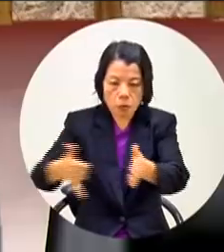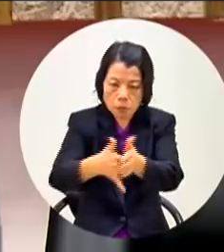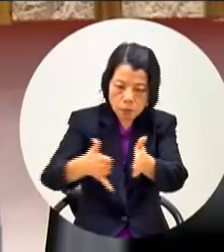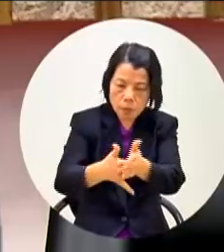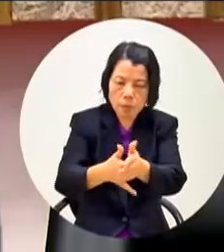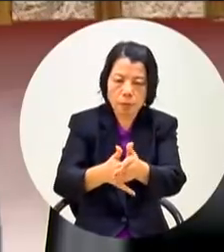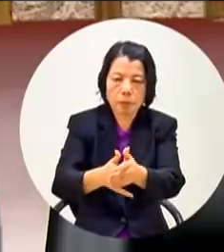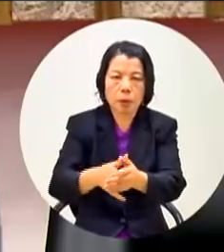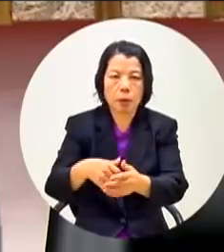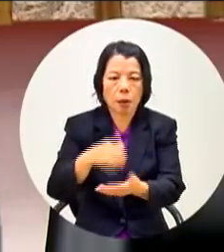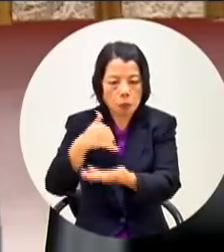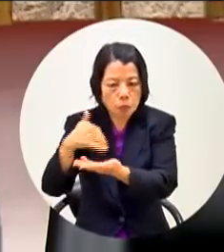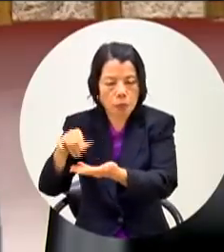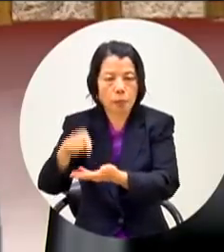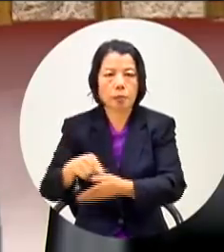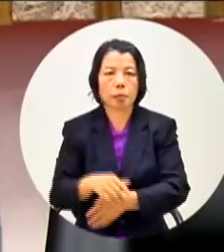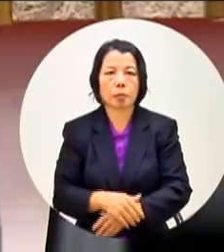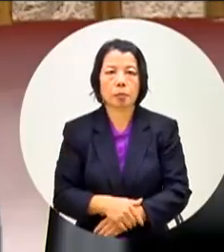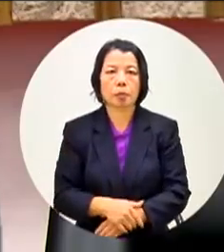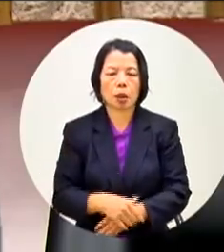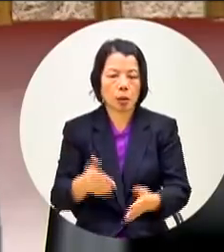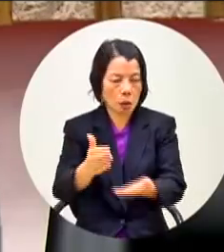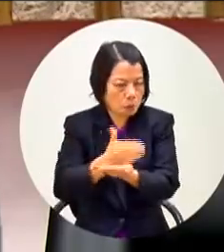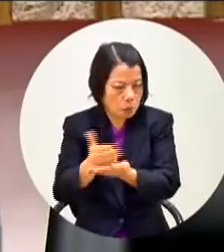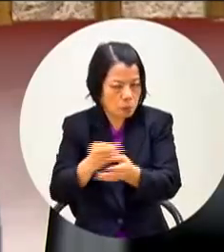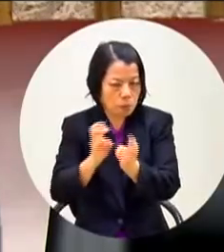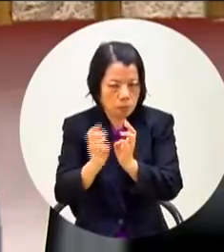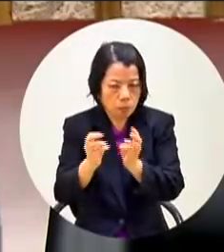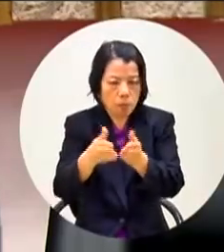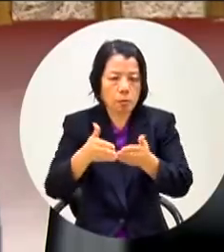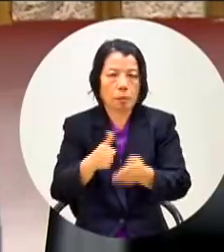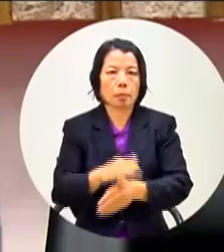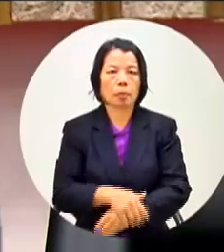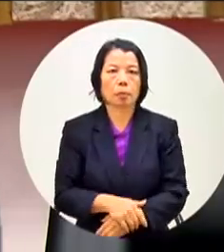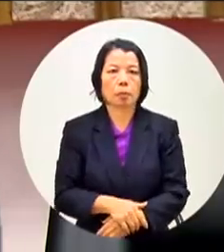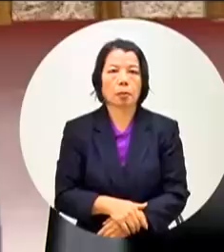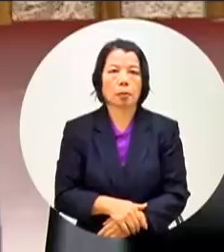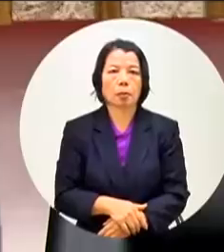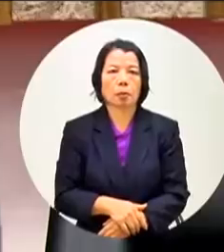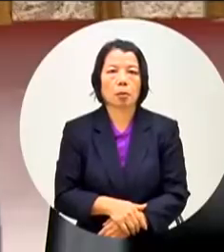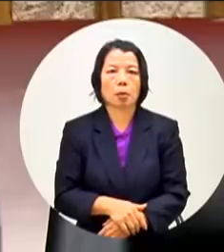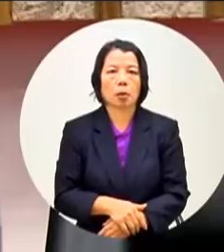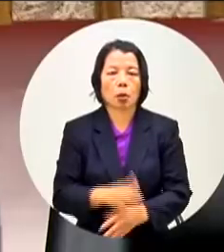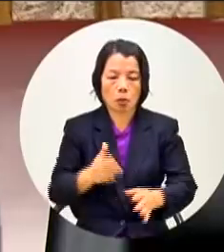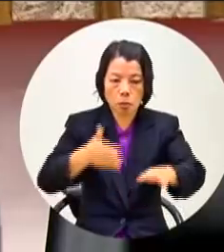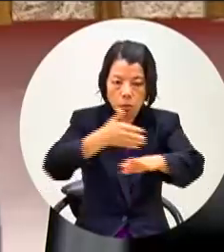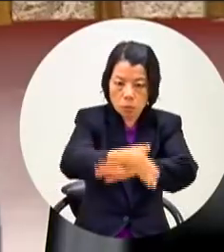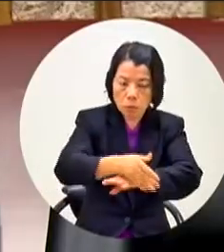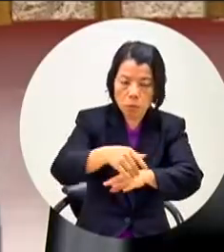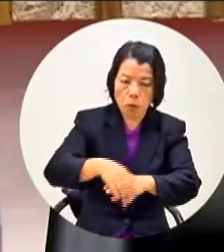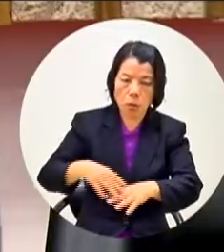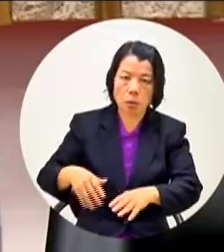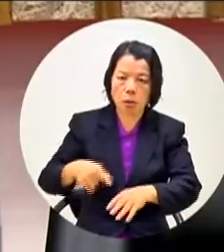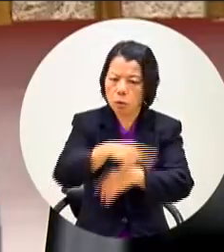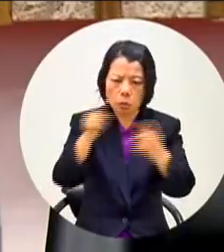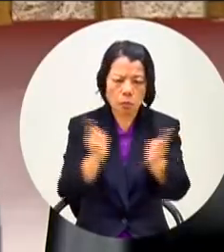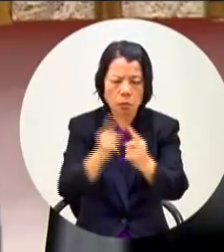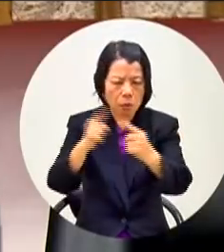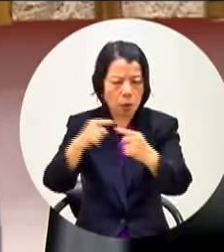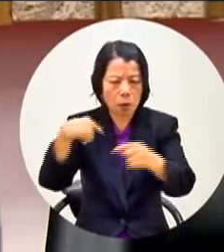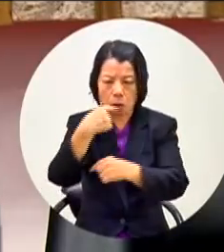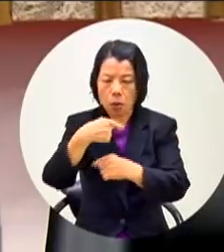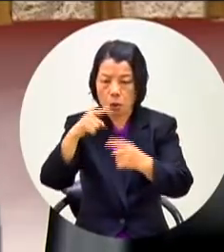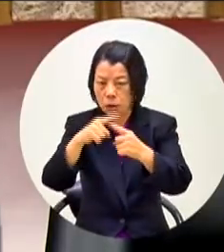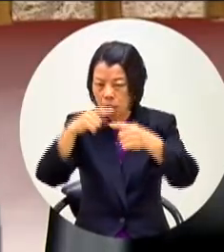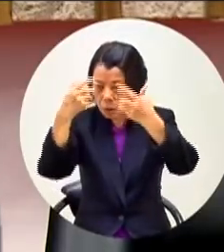评估一下哈。因为毕竟我刚刚讲过的，我们经过的地方都是人口密集的地方哈，人口密集的地方。那我